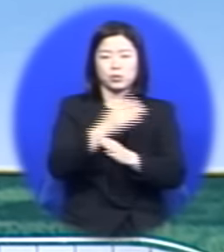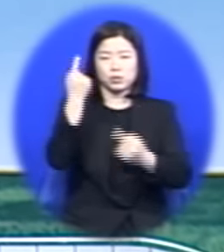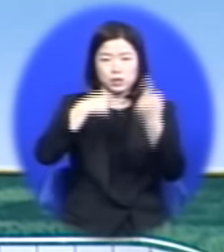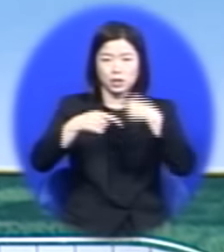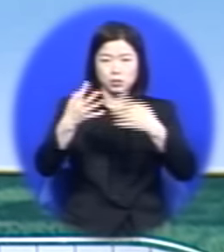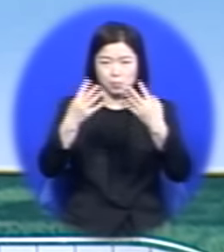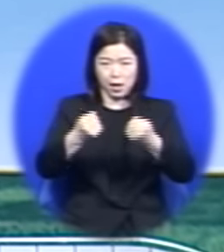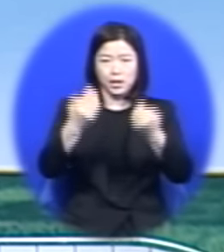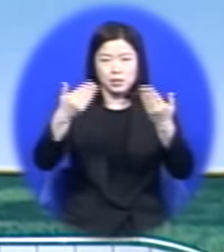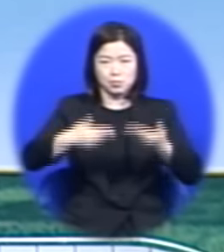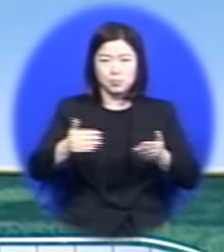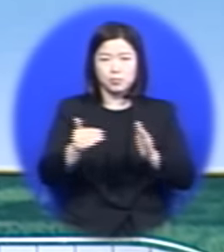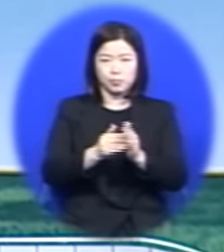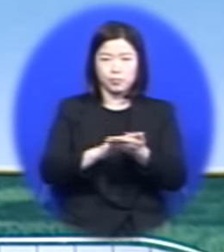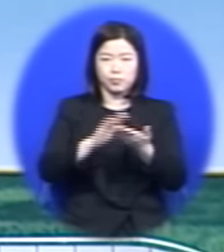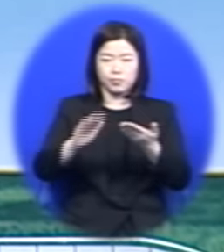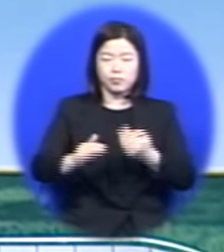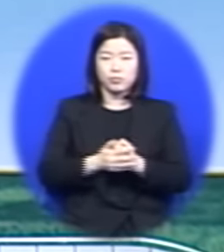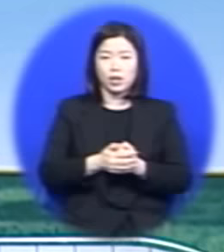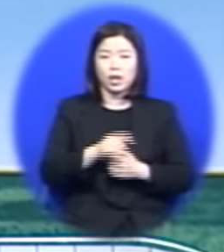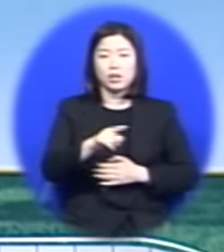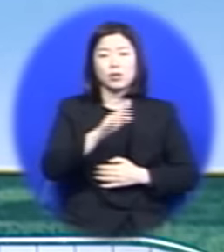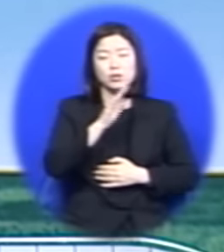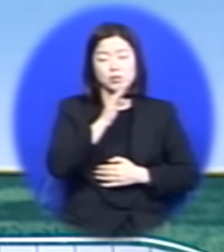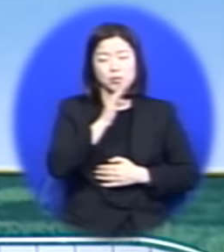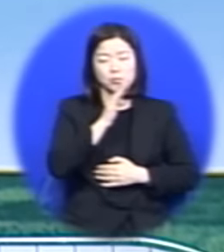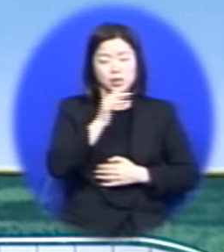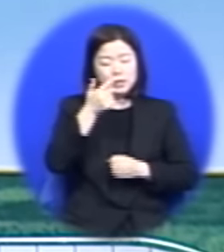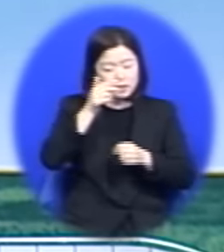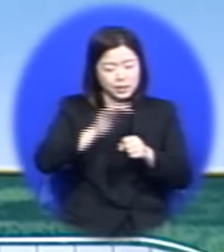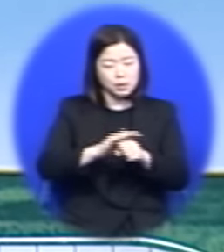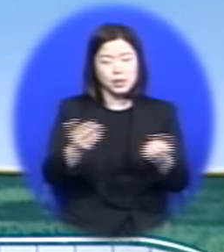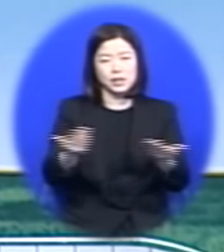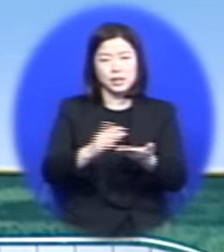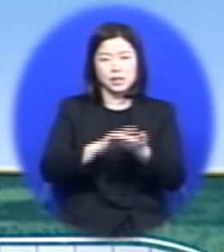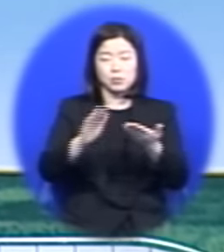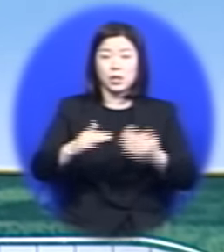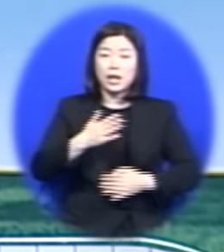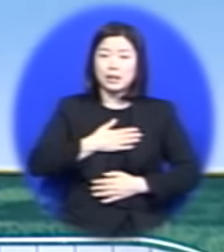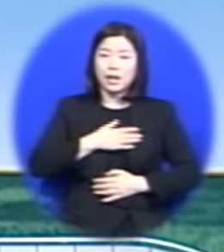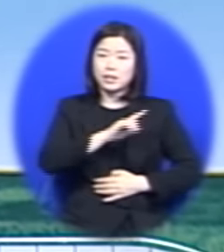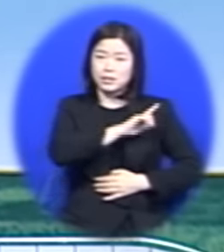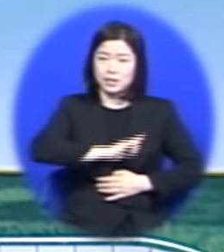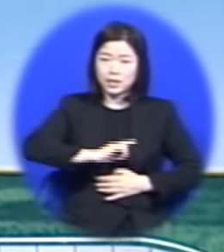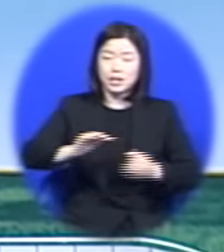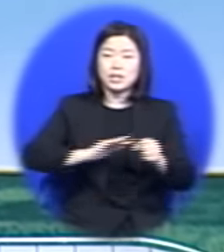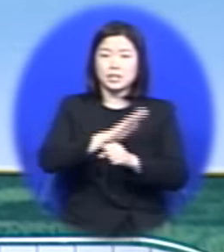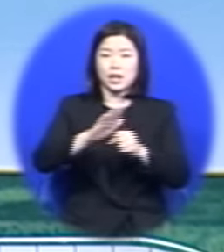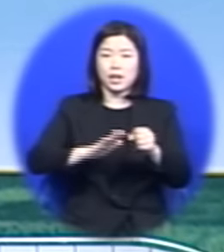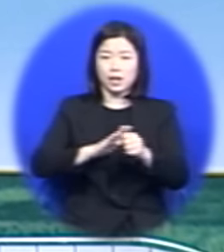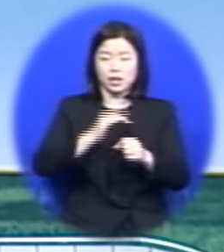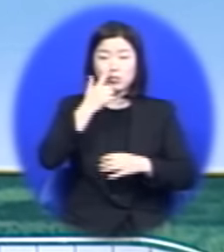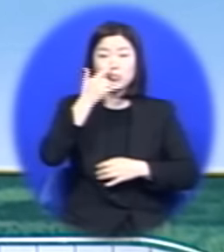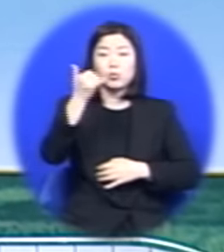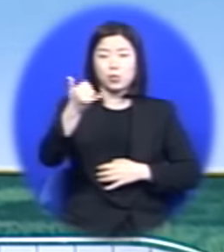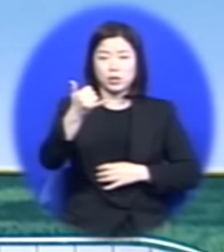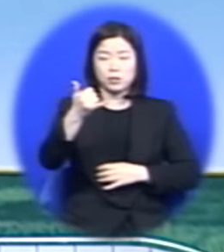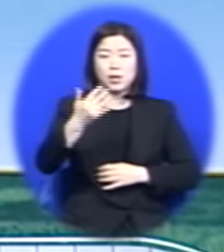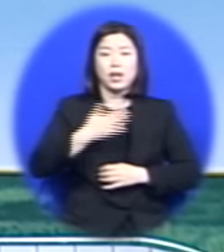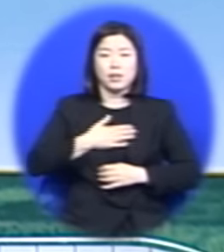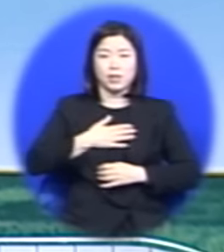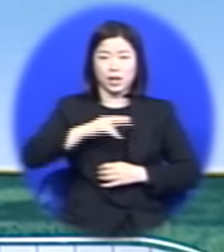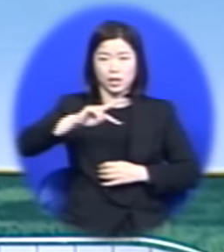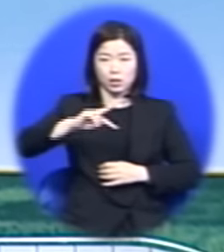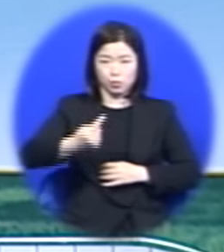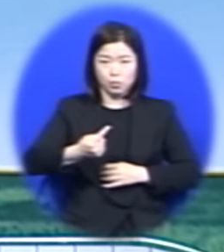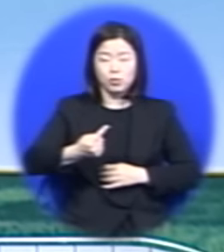받습니다. 이거 참 기가 막힌 일이죠. 나를 가장 사랑하는 부모님이 나에게 또 가장